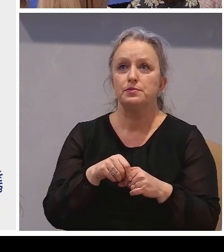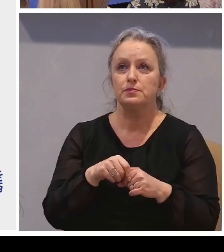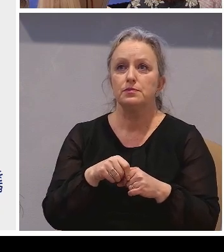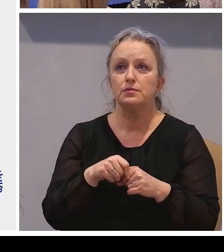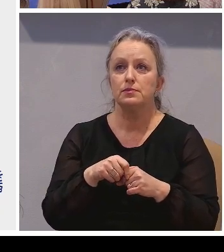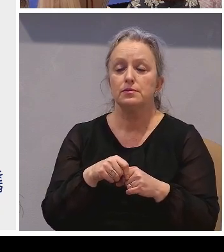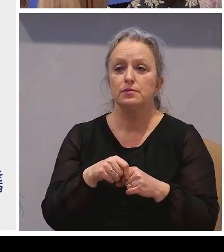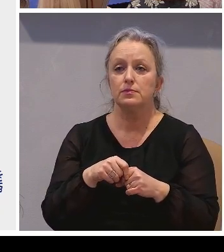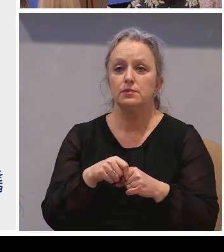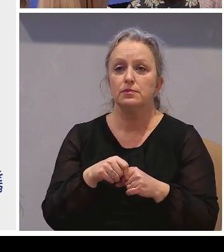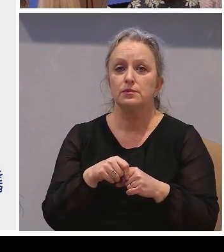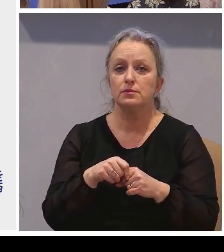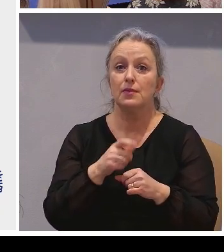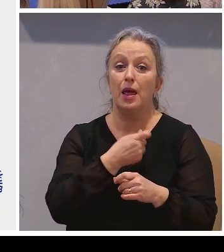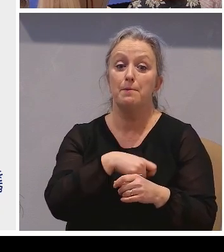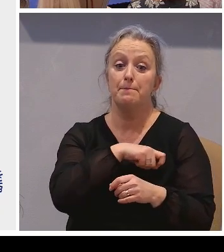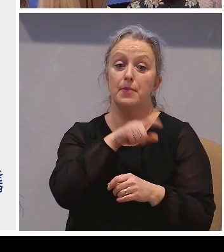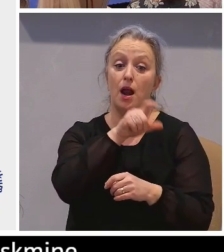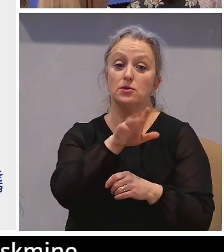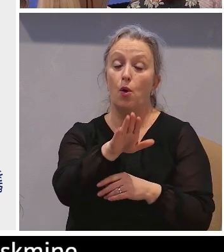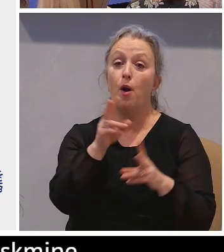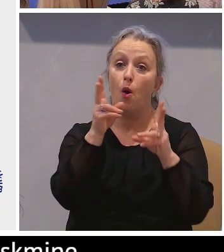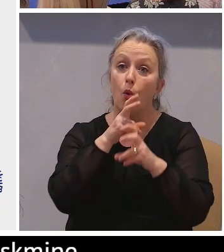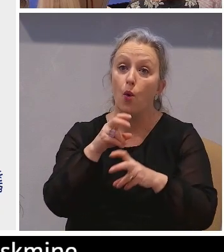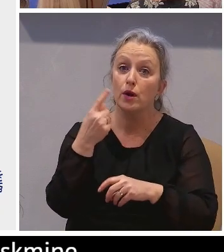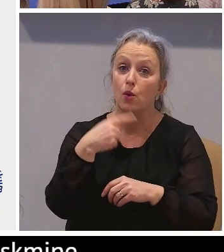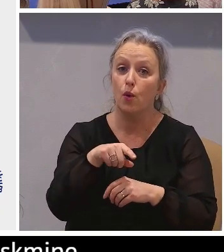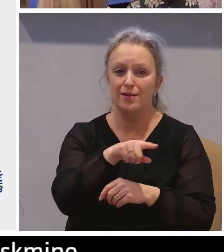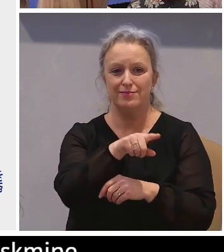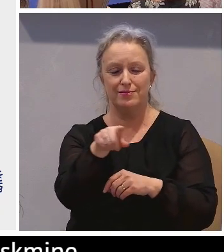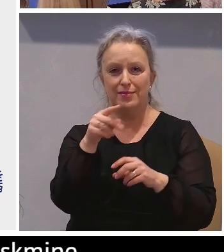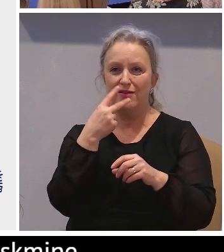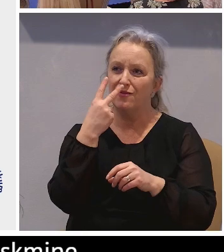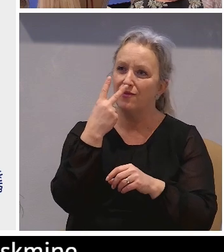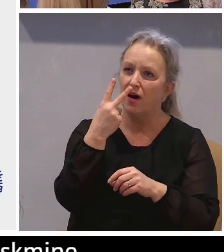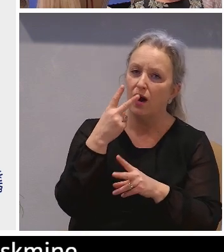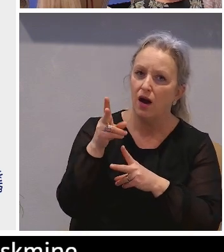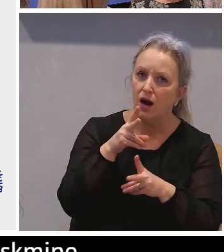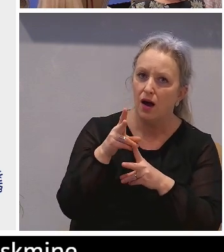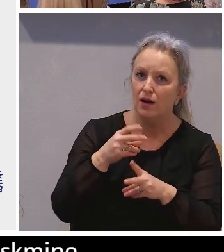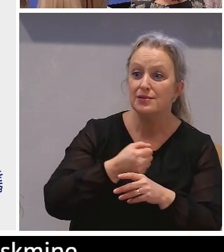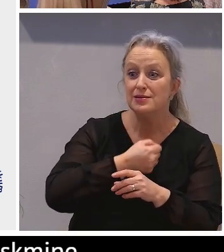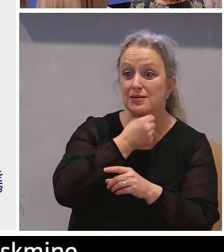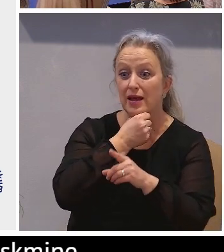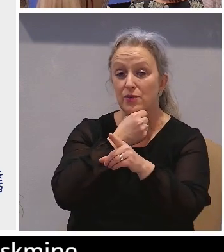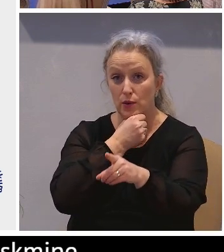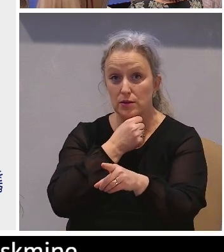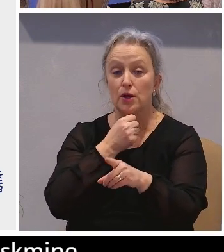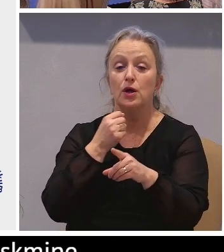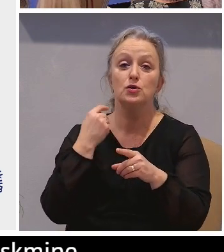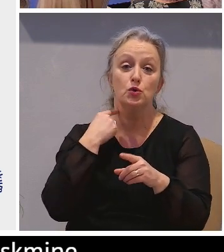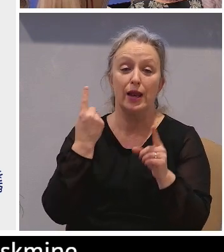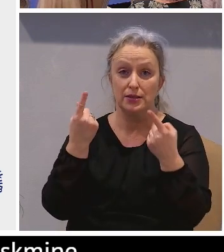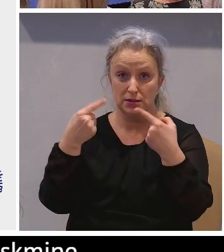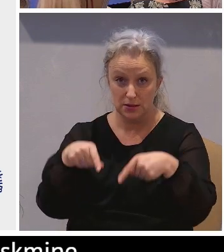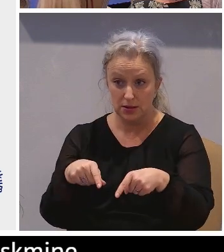A study was recently carried out in France. Et nad vaatasid siis täiskasvanud Duchenne lihasdüstroofiaga